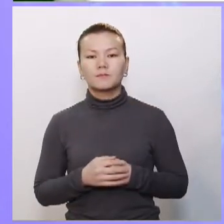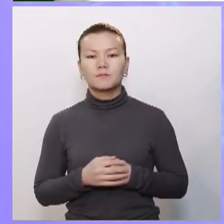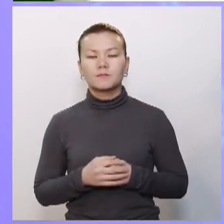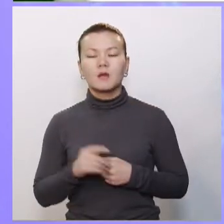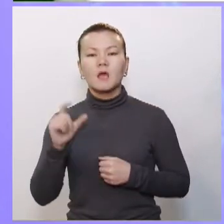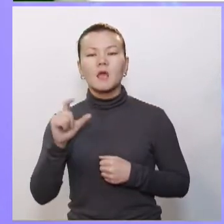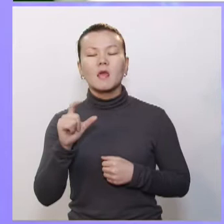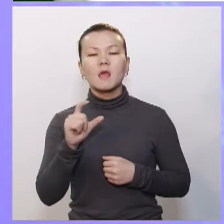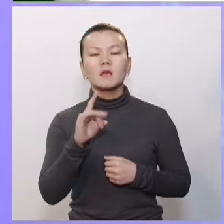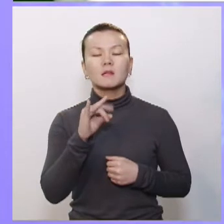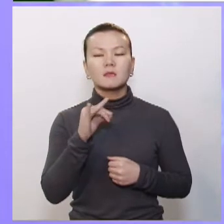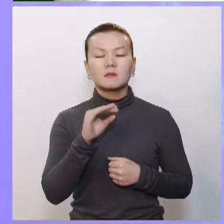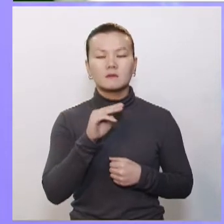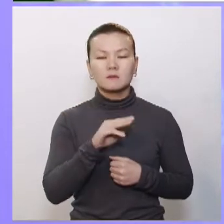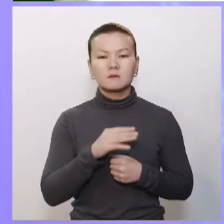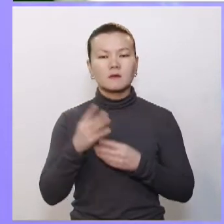Эрит.